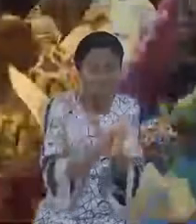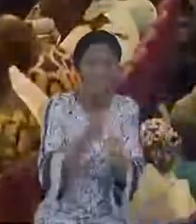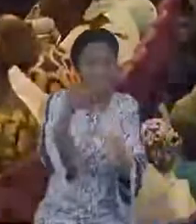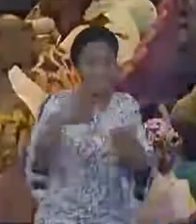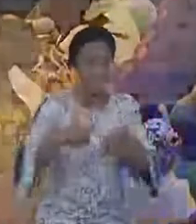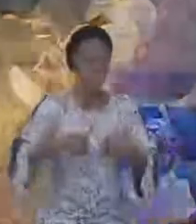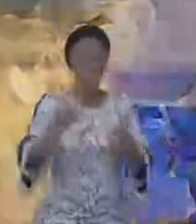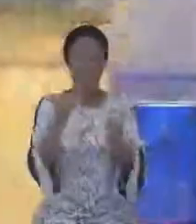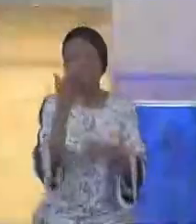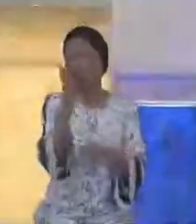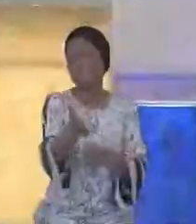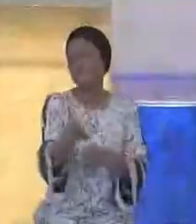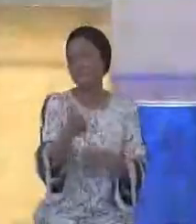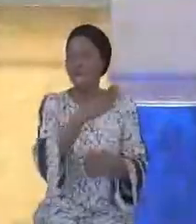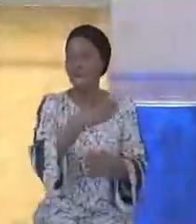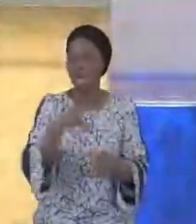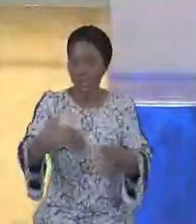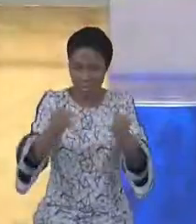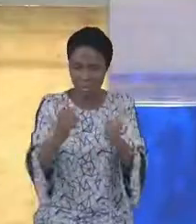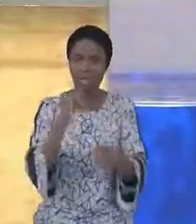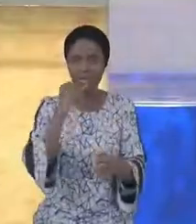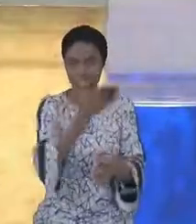la puissance est là. Et vous devez aussi